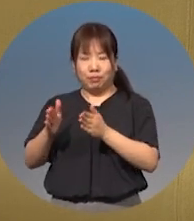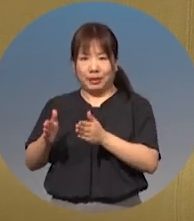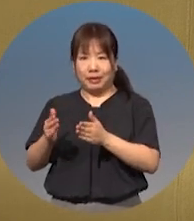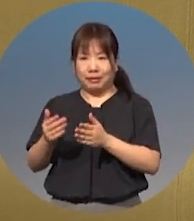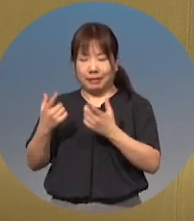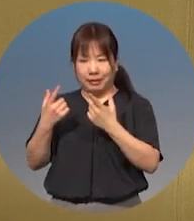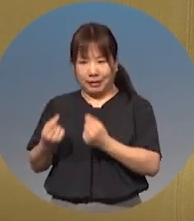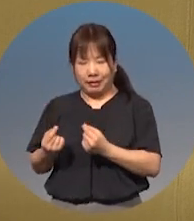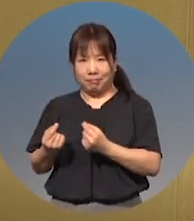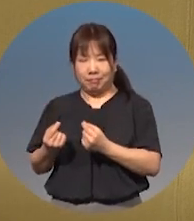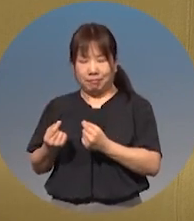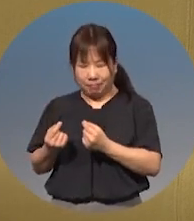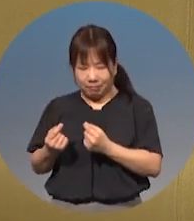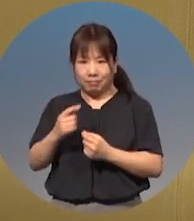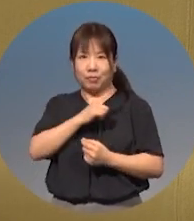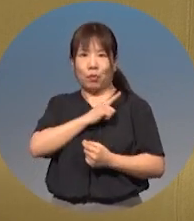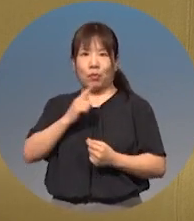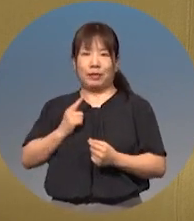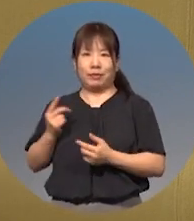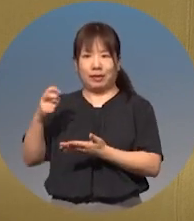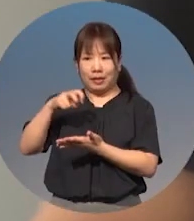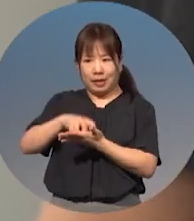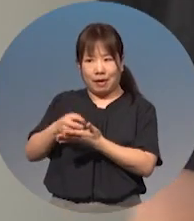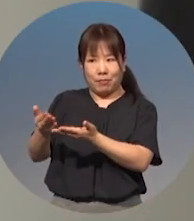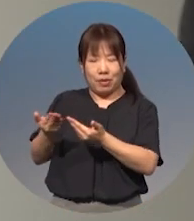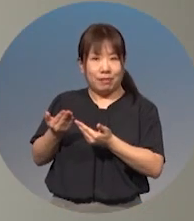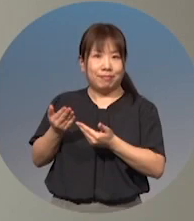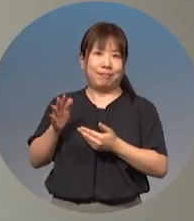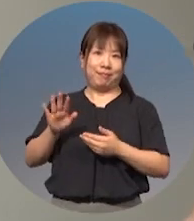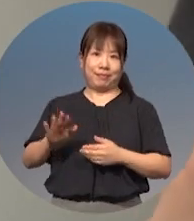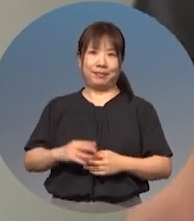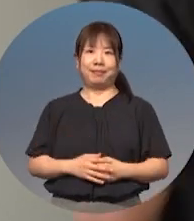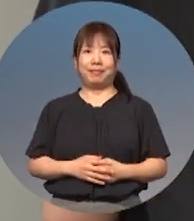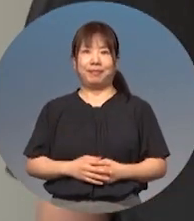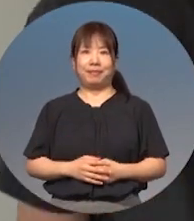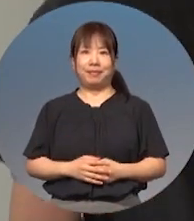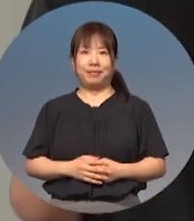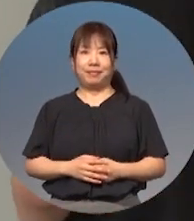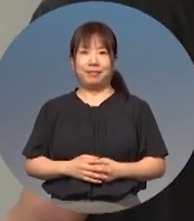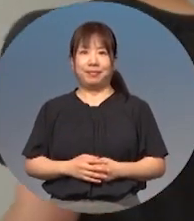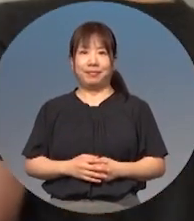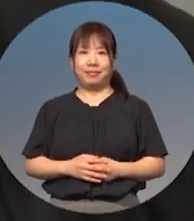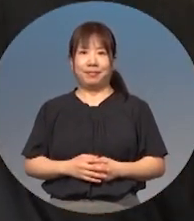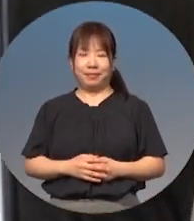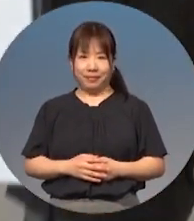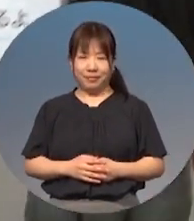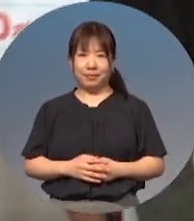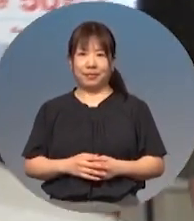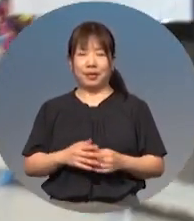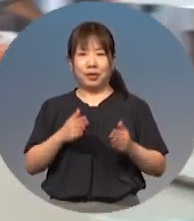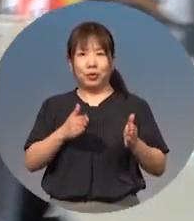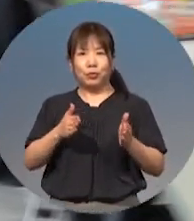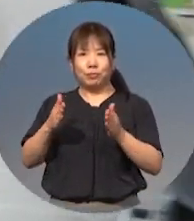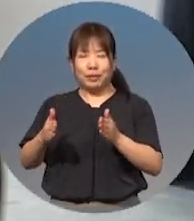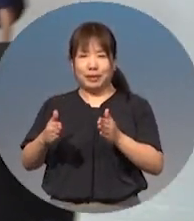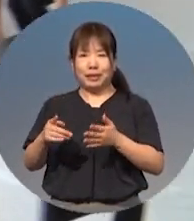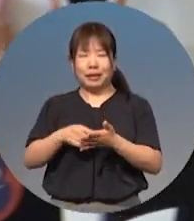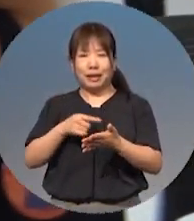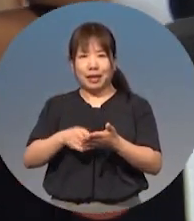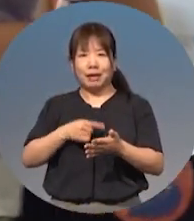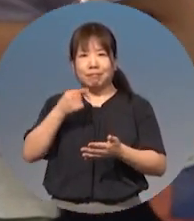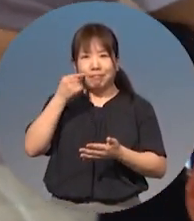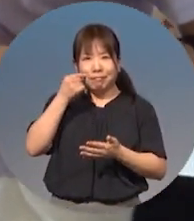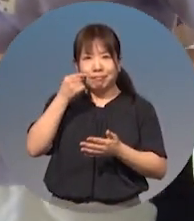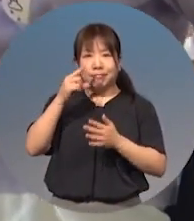くるっていう姿がありました事前に準備ができなかった子供たちにも当日